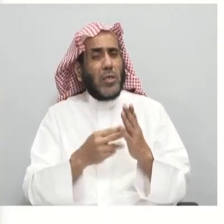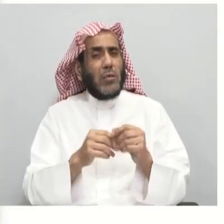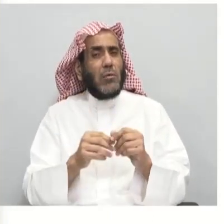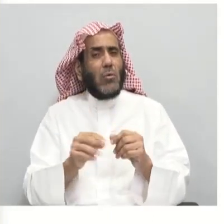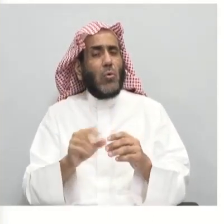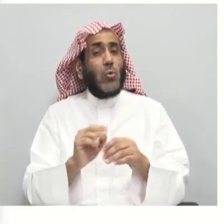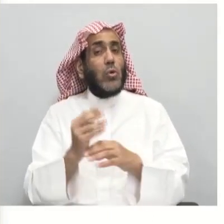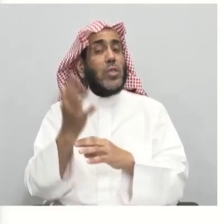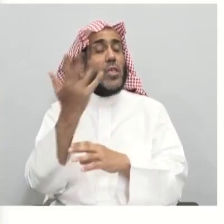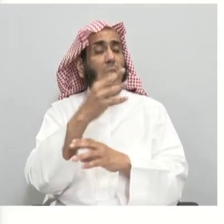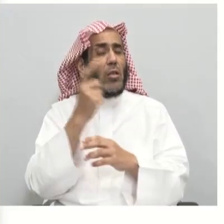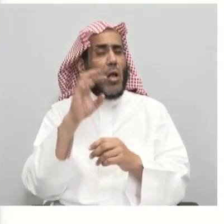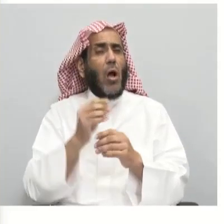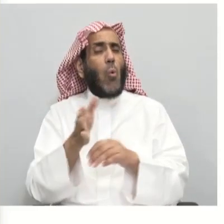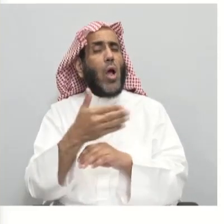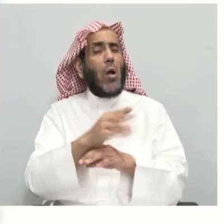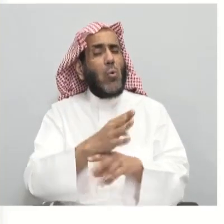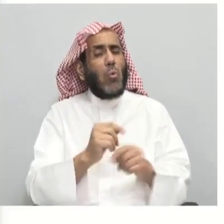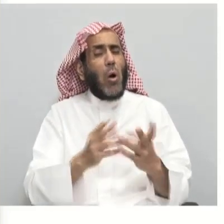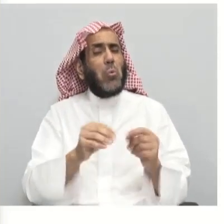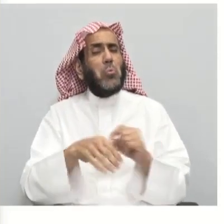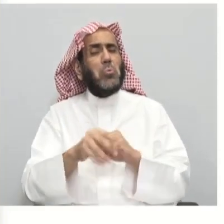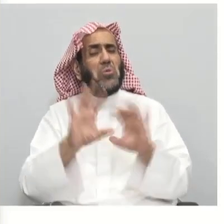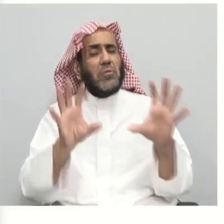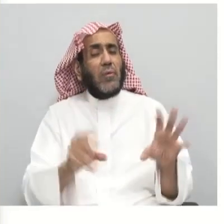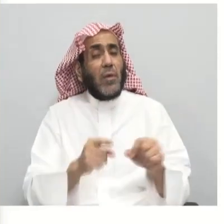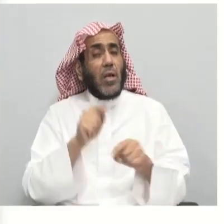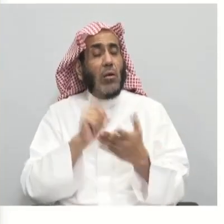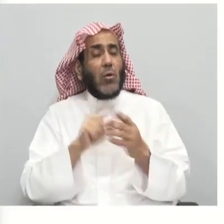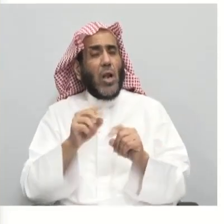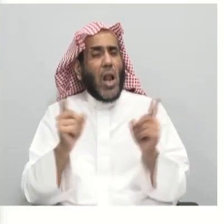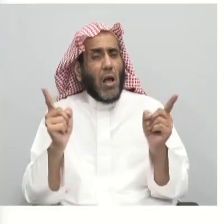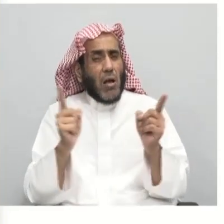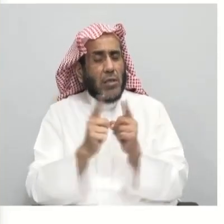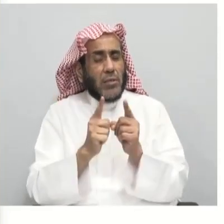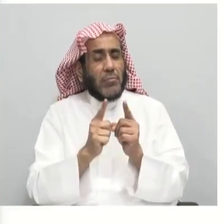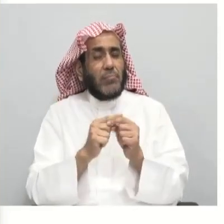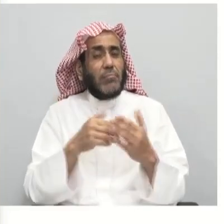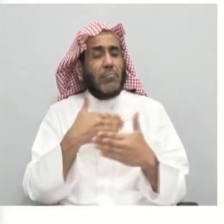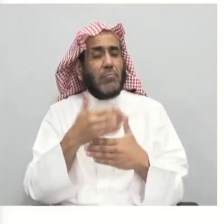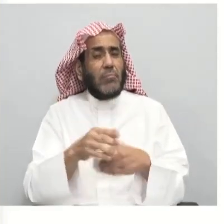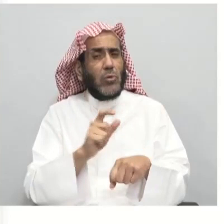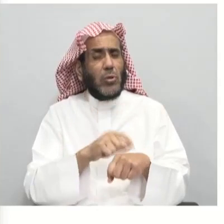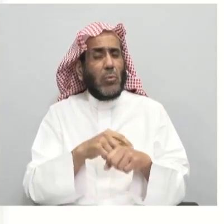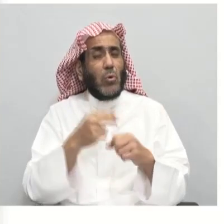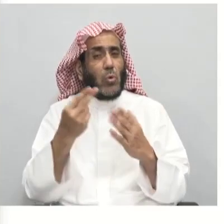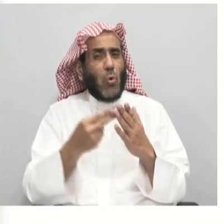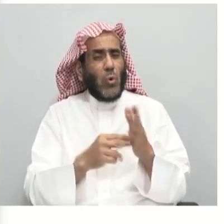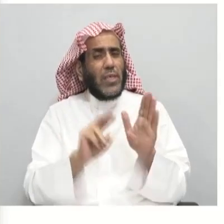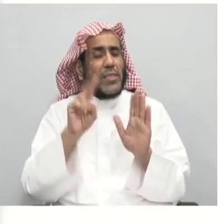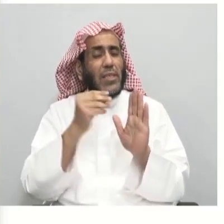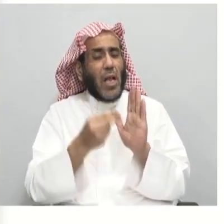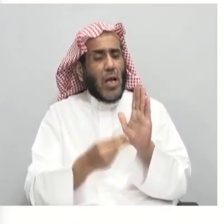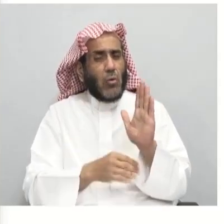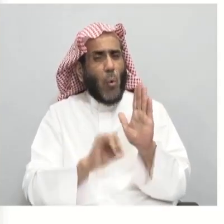مثلا شجره الذاكره او هيكل السمكه او رسوم التصنيف فانا هنا قد لخصت كذلك عندما ادون تعليقات